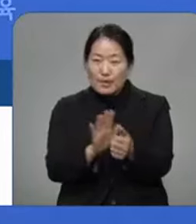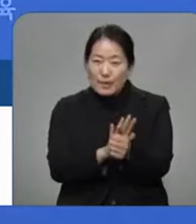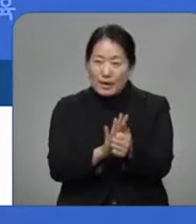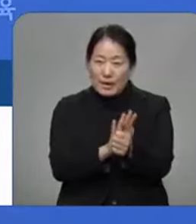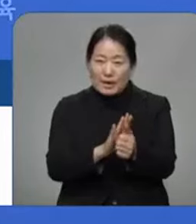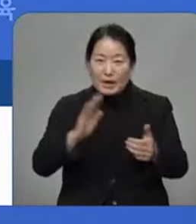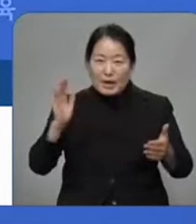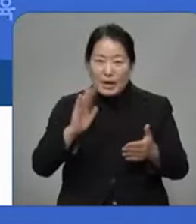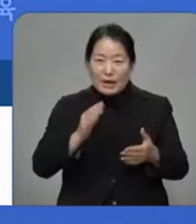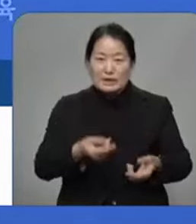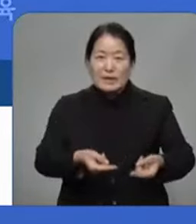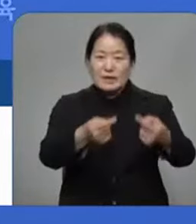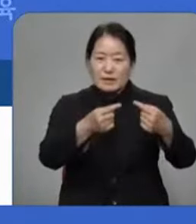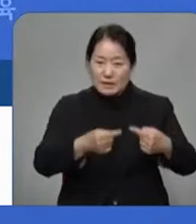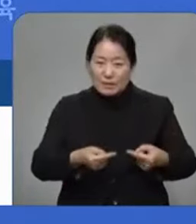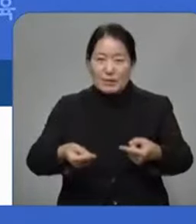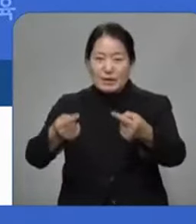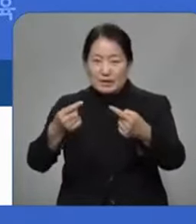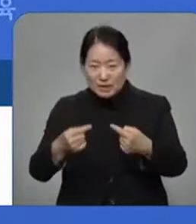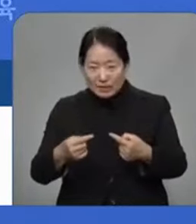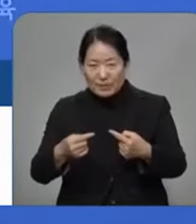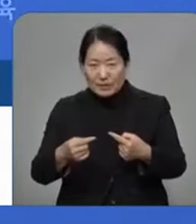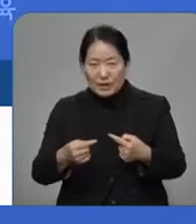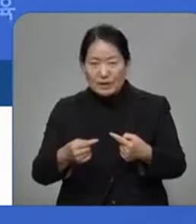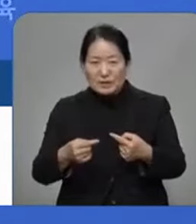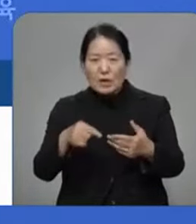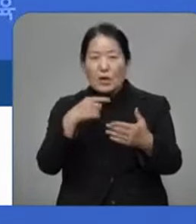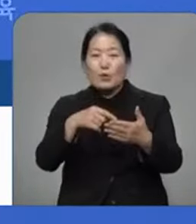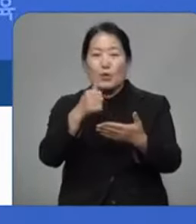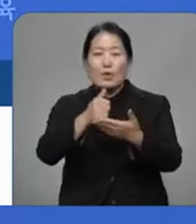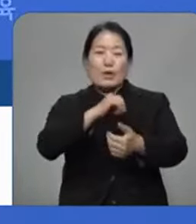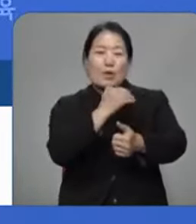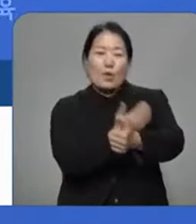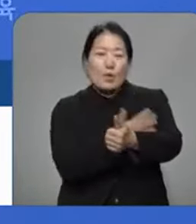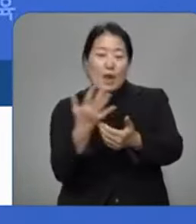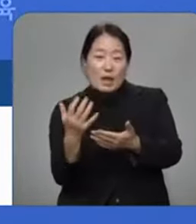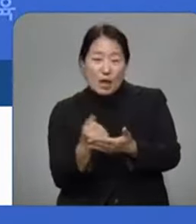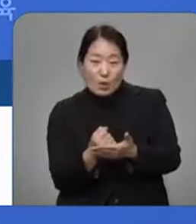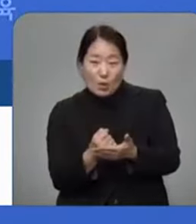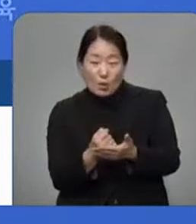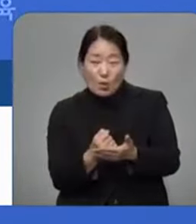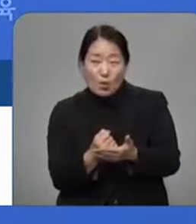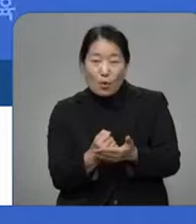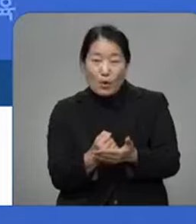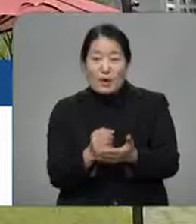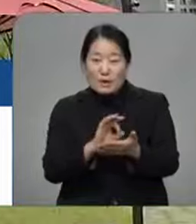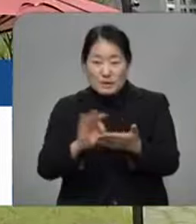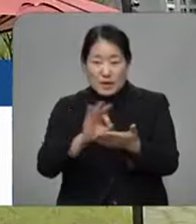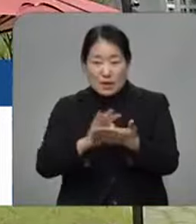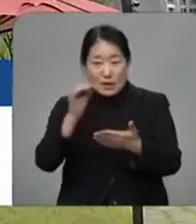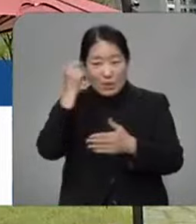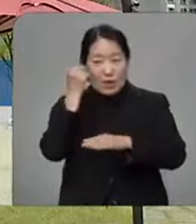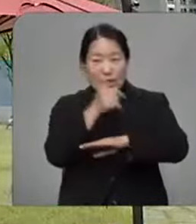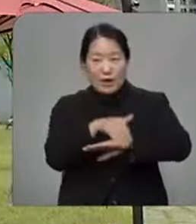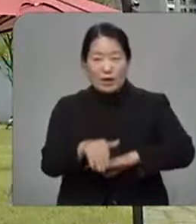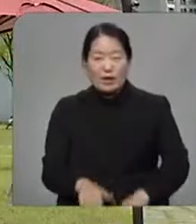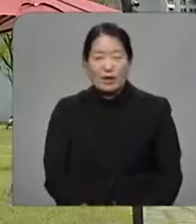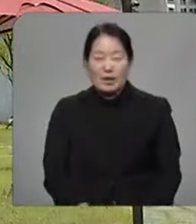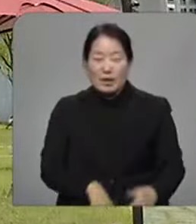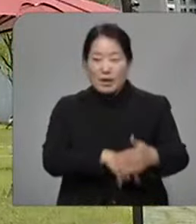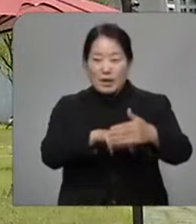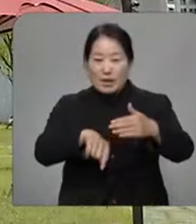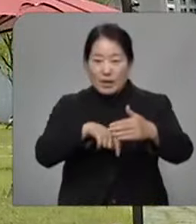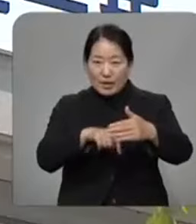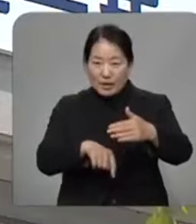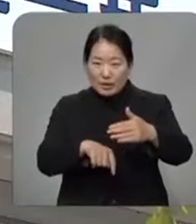길을 저희가 승인권자인 교육감의 권한으로 많이 조금 도입할 수 있도록 내부적으로는